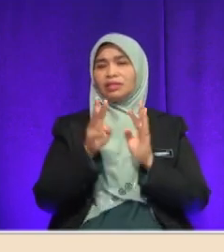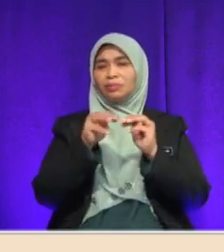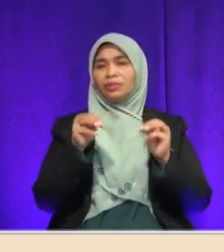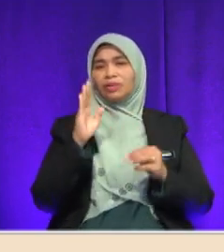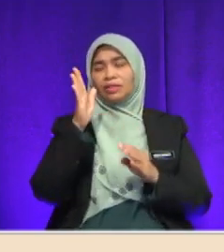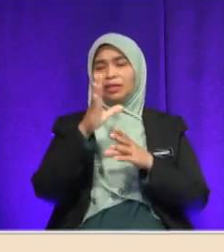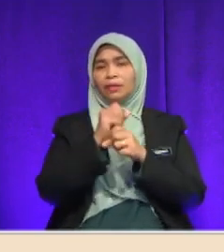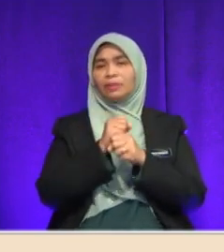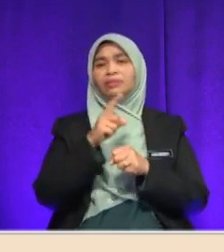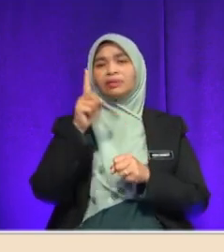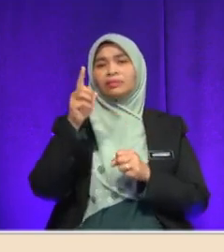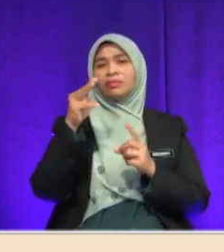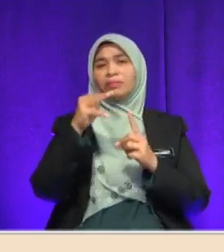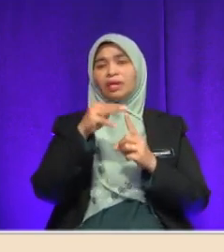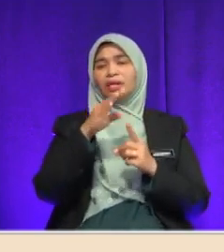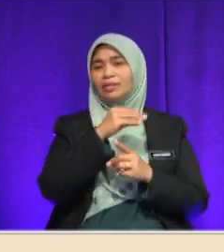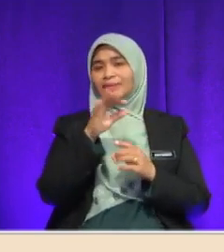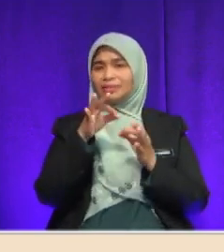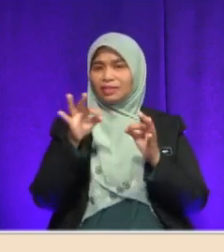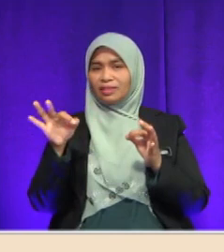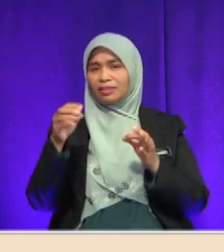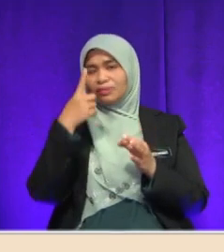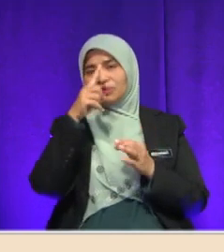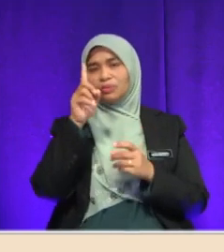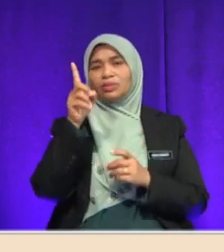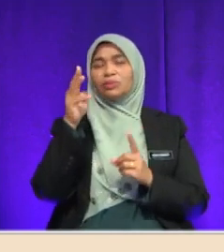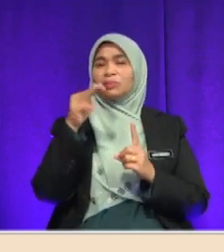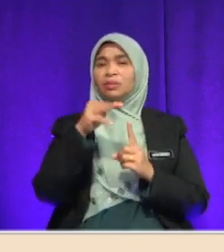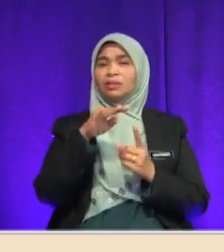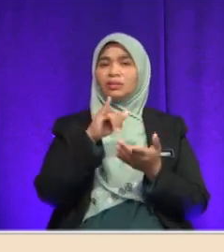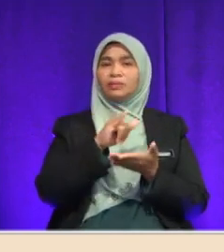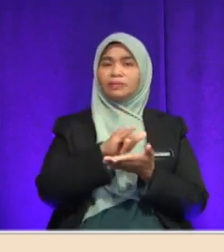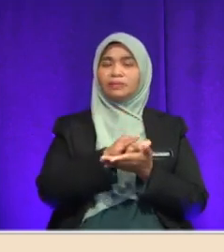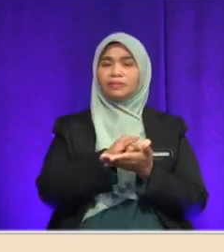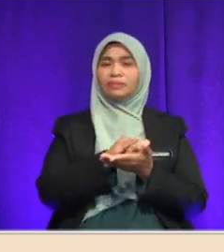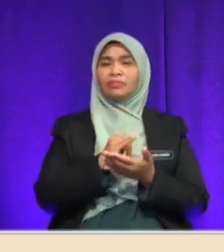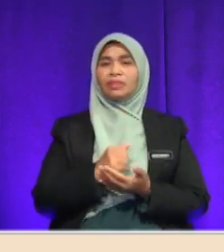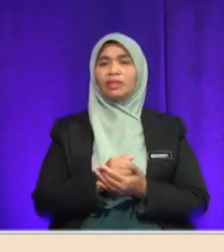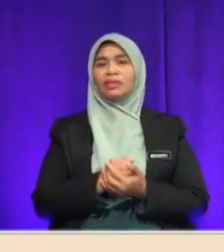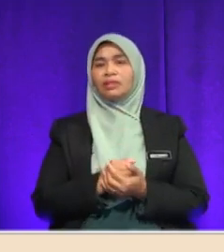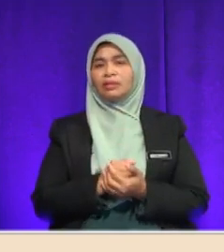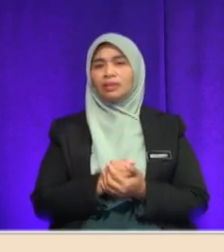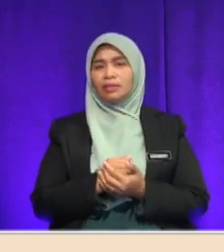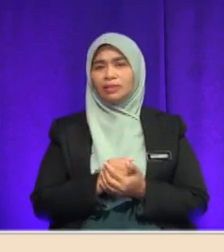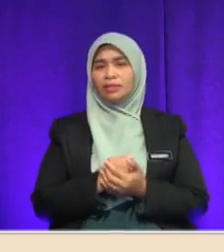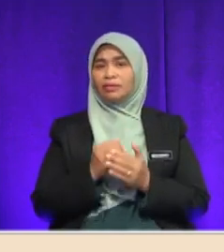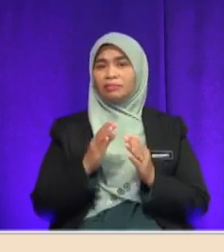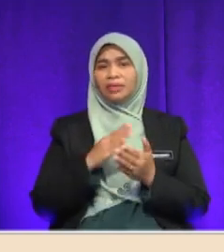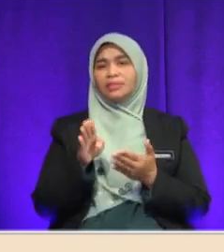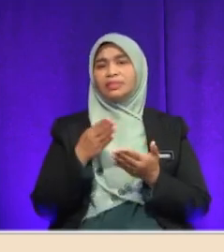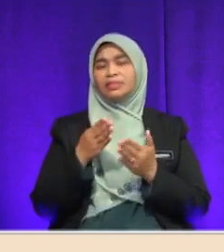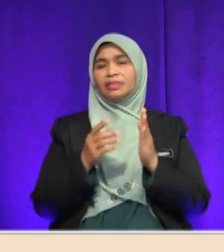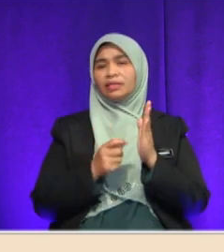markah. Okay, huraian kepada cita rasa adalah cita rasa terhadap ayam terus tinggi selepas perayaan. Itu